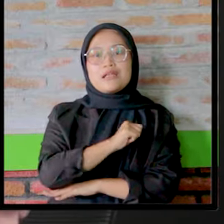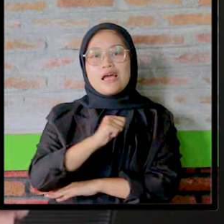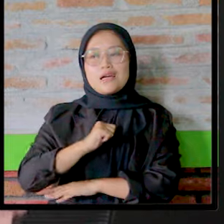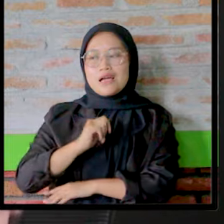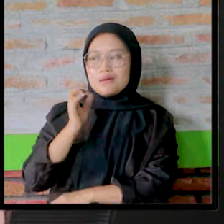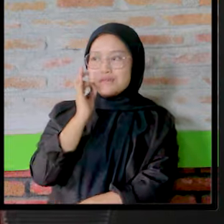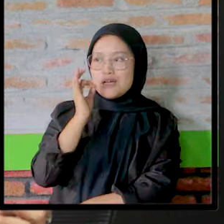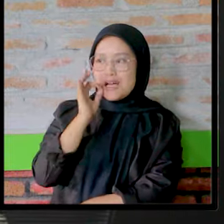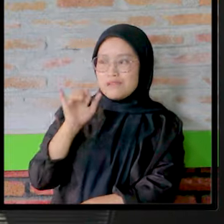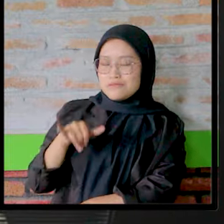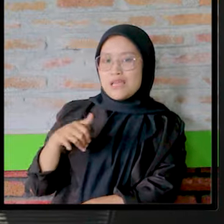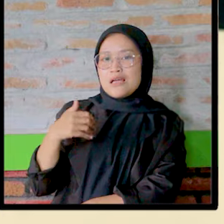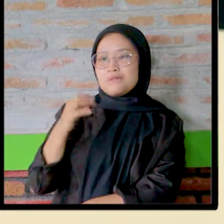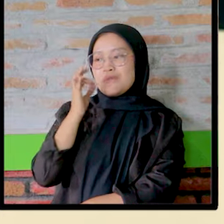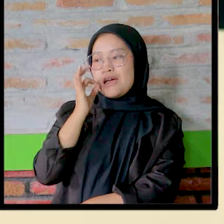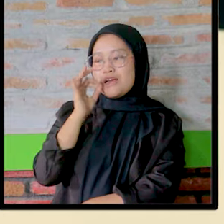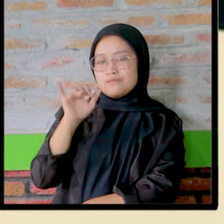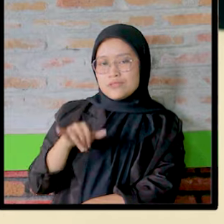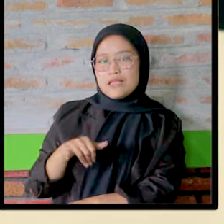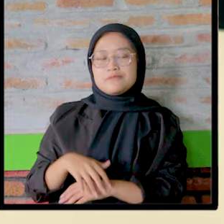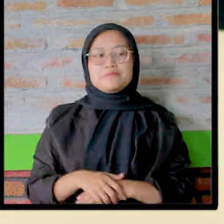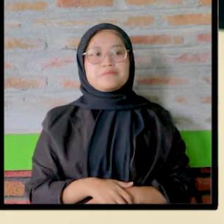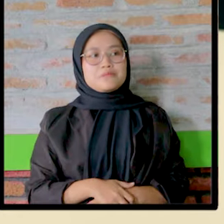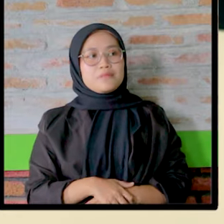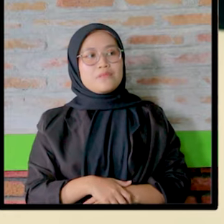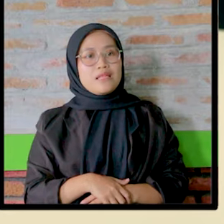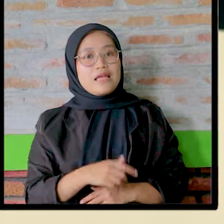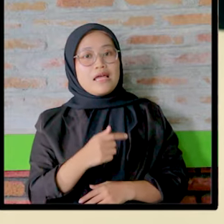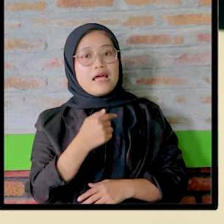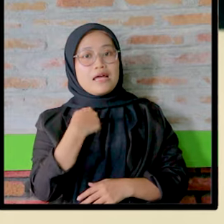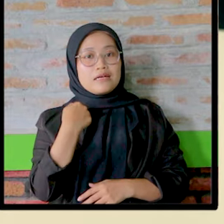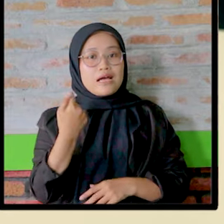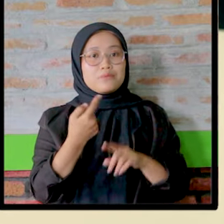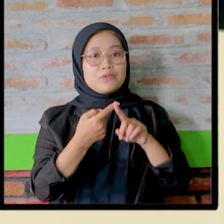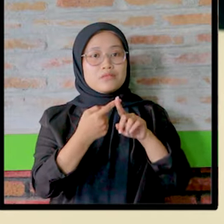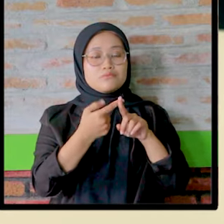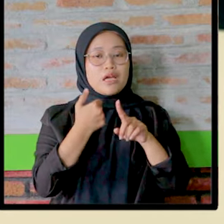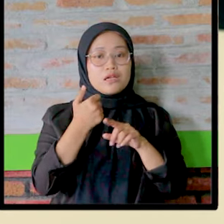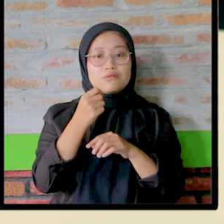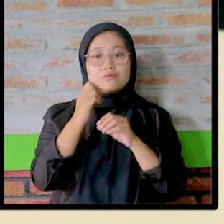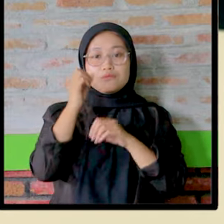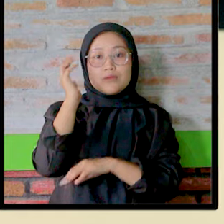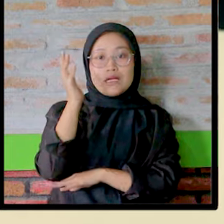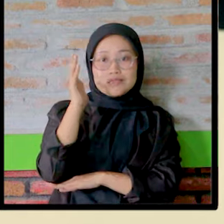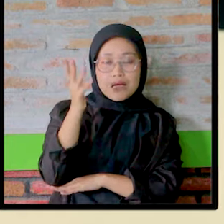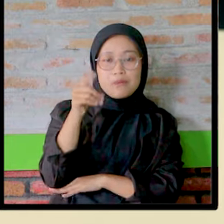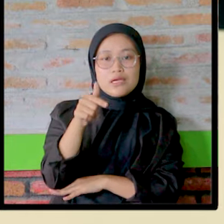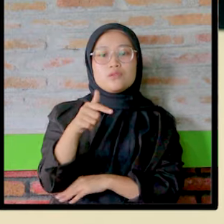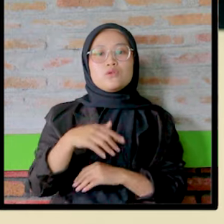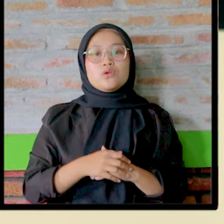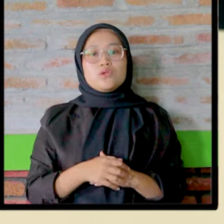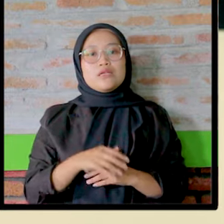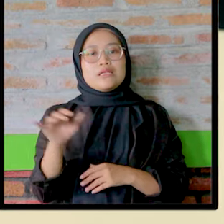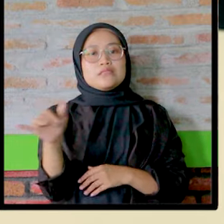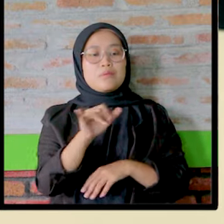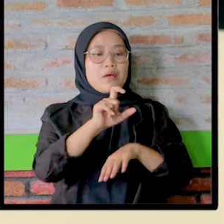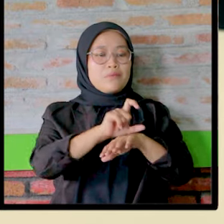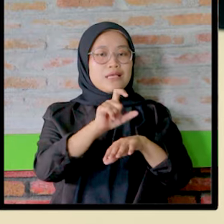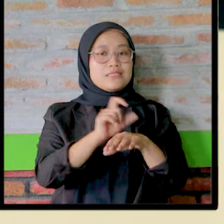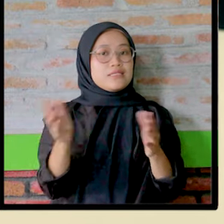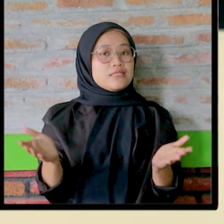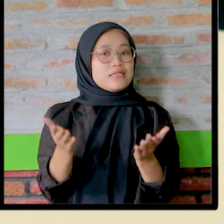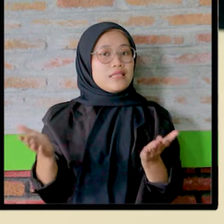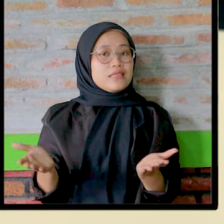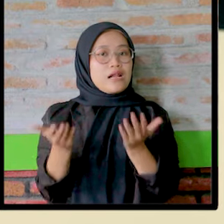juga ini Aam enggak apa-apa Jadi kami dari majelis Tablig itu kemudian dengan majelis kesejahteraan sosial karena kami